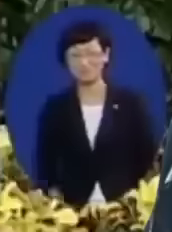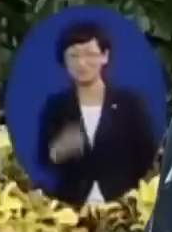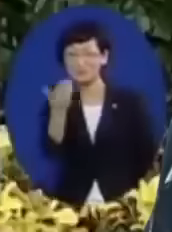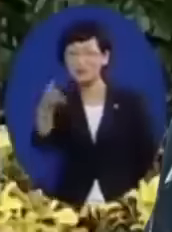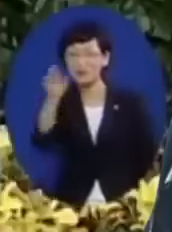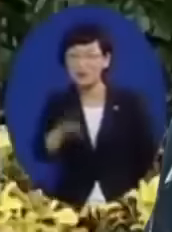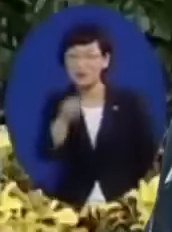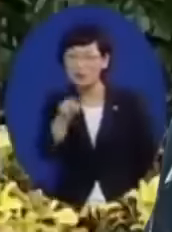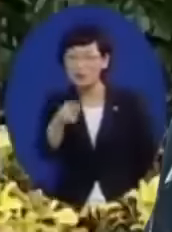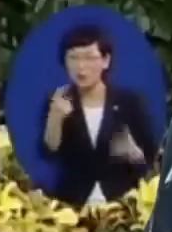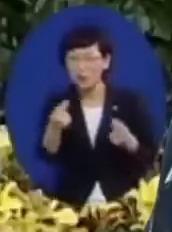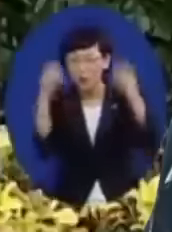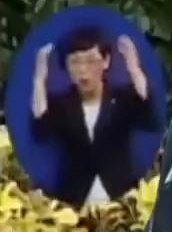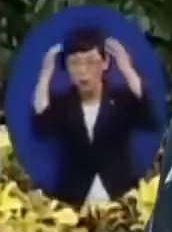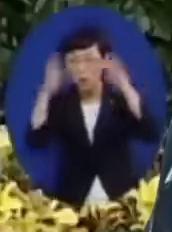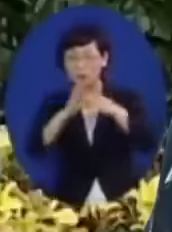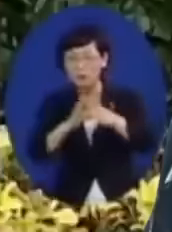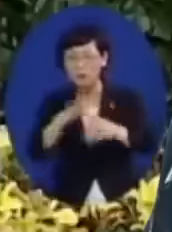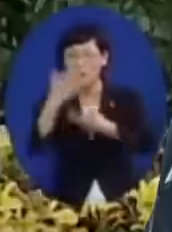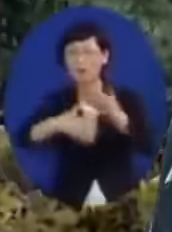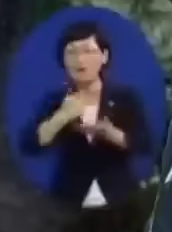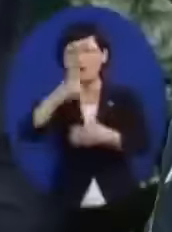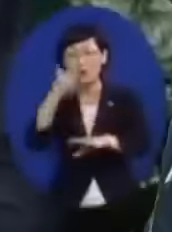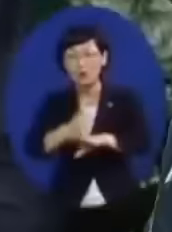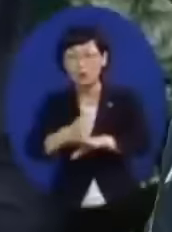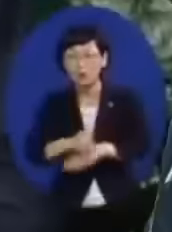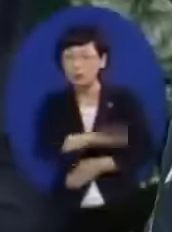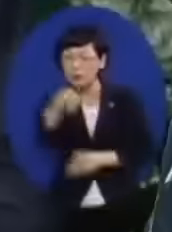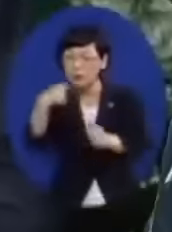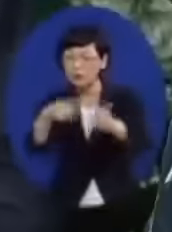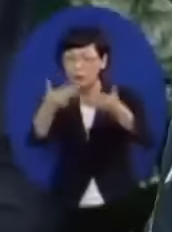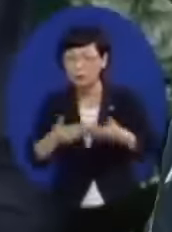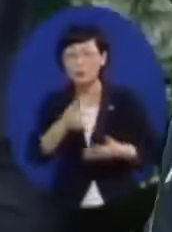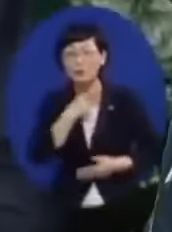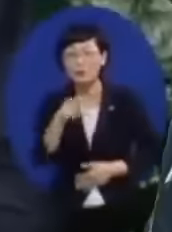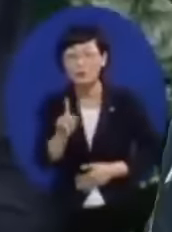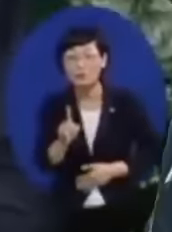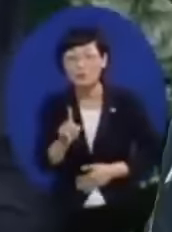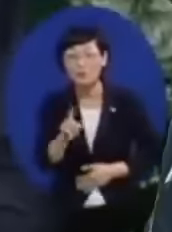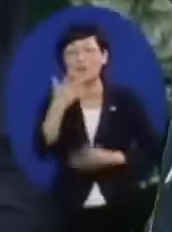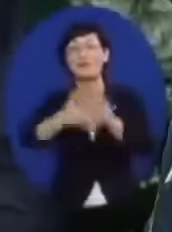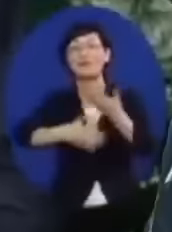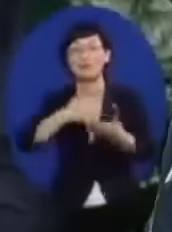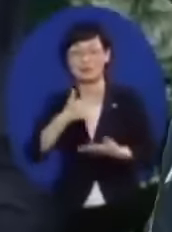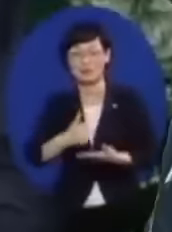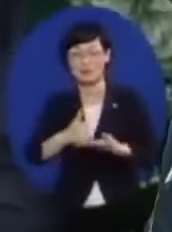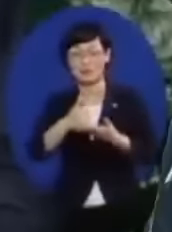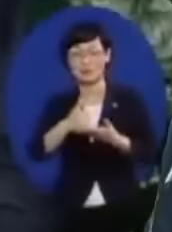그런데 이런 고난을 통해서 하나님이 결국 우리에게 가르치기를 원하시는 것은 하나님의